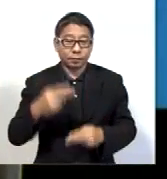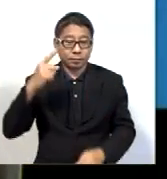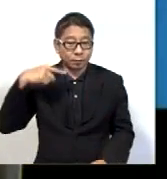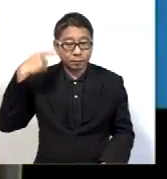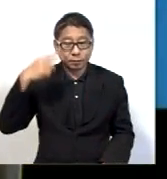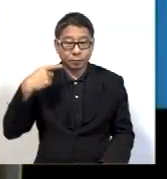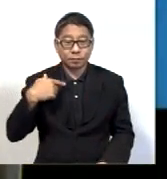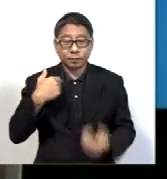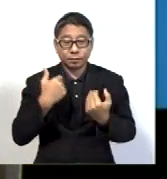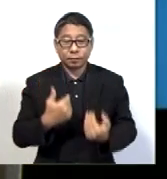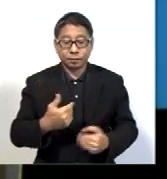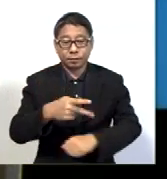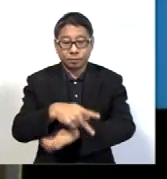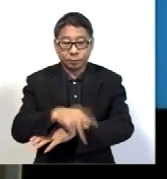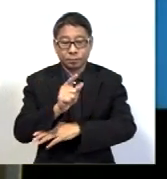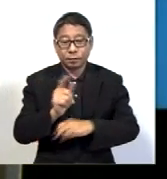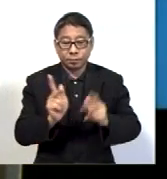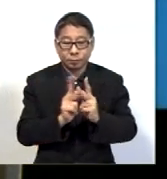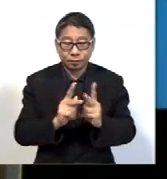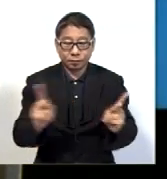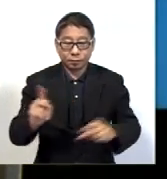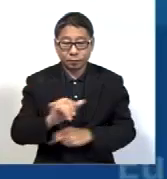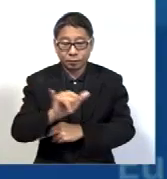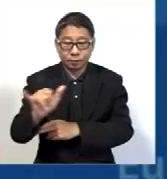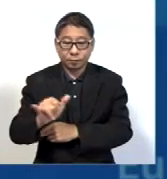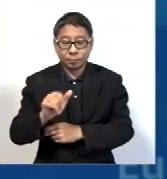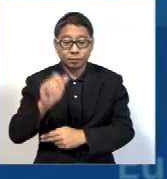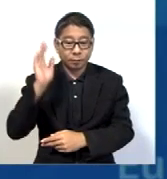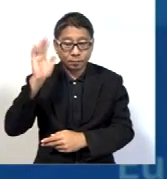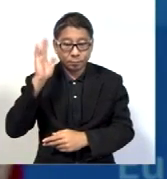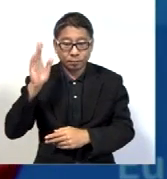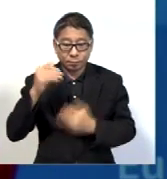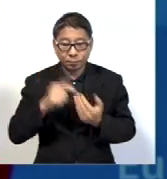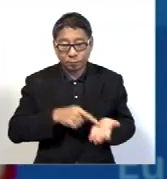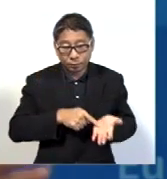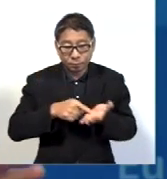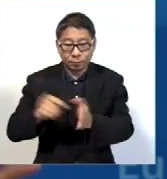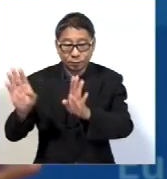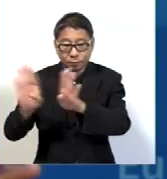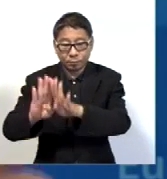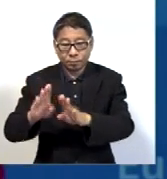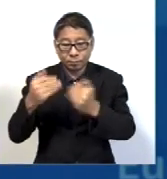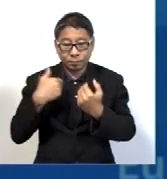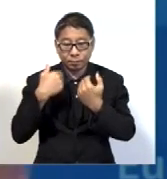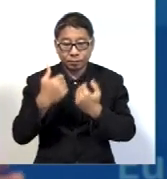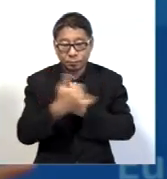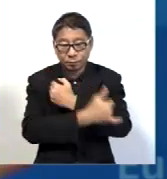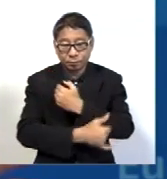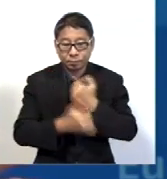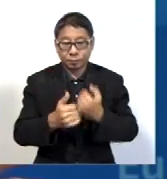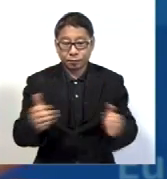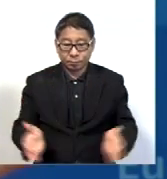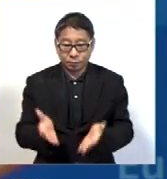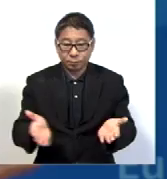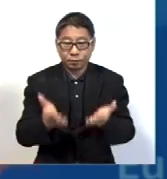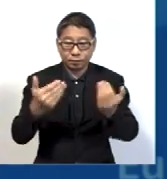เออร์ซูล่าฟอนเดอร์เลเยนซึ่งเป็นประธานคณะกรรมการยุโรปได้เปิดเผยว่าข้อเสนอในการปิดพื้นที่ชายแดนได้รับเสียงสนับสนุน